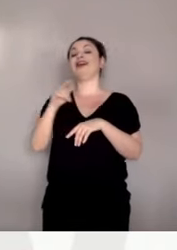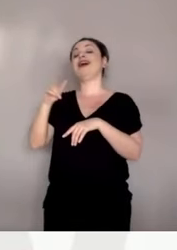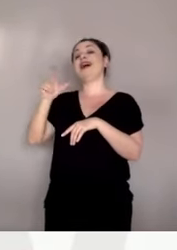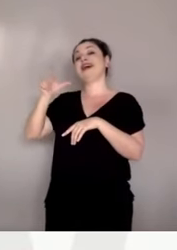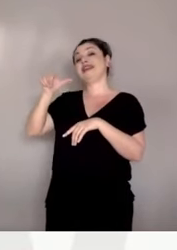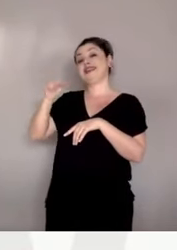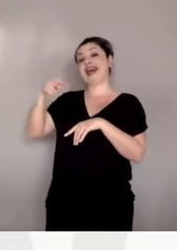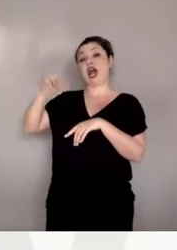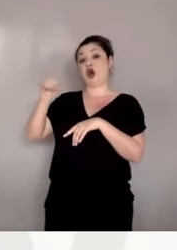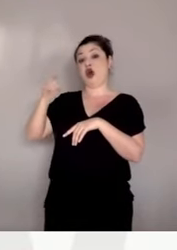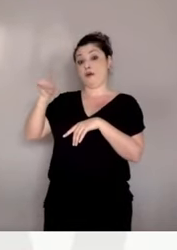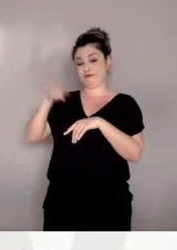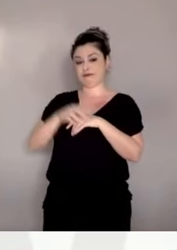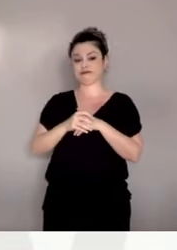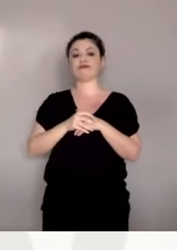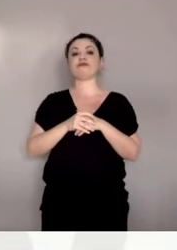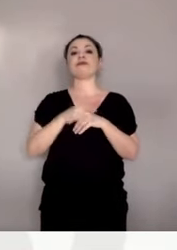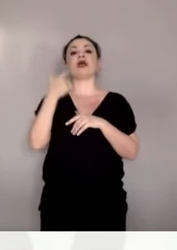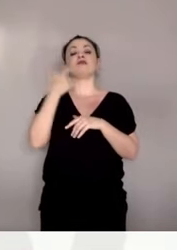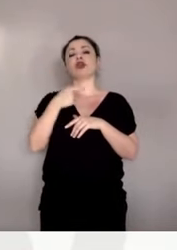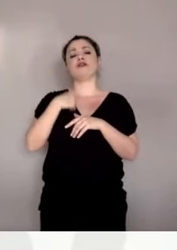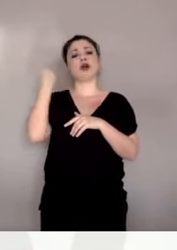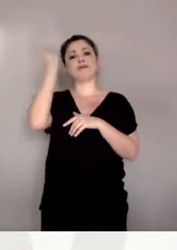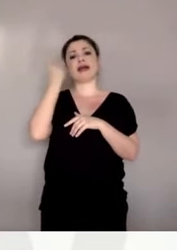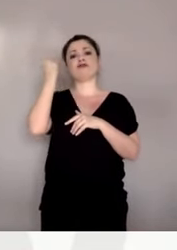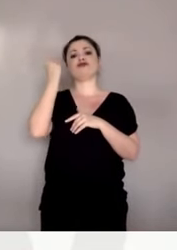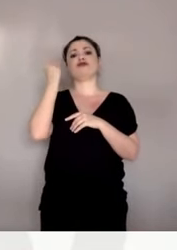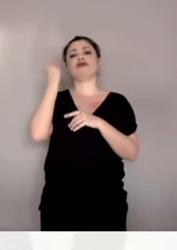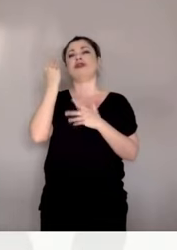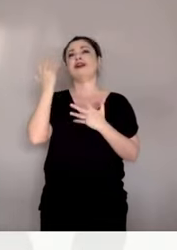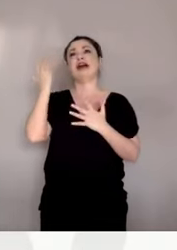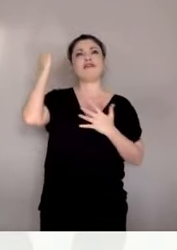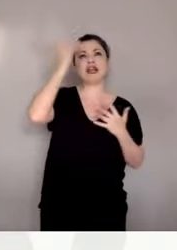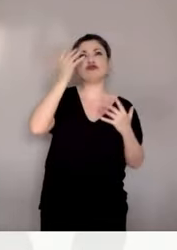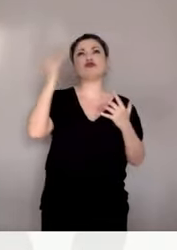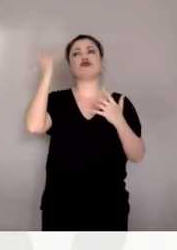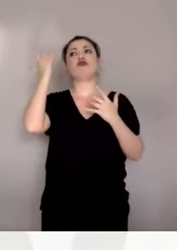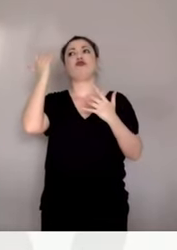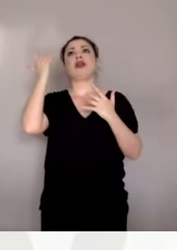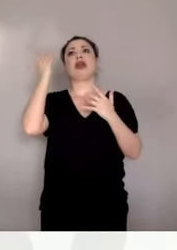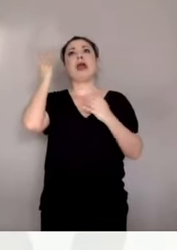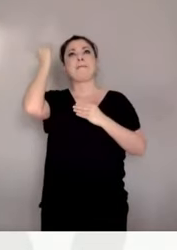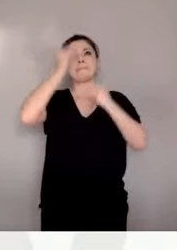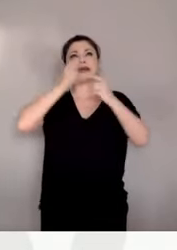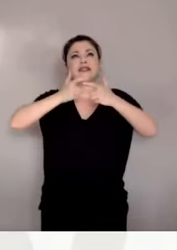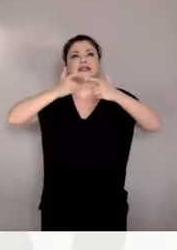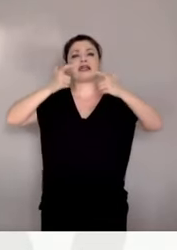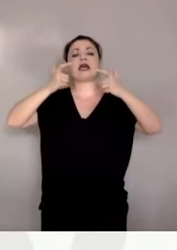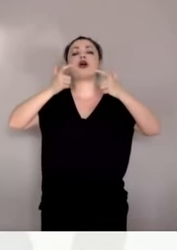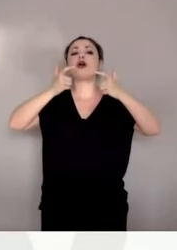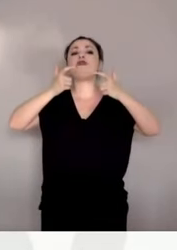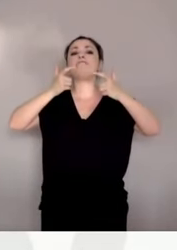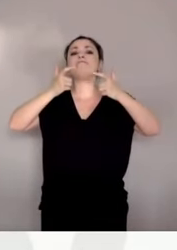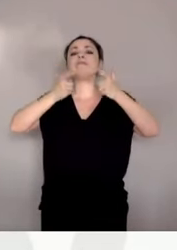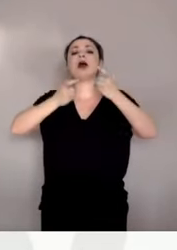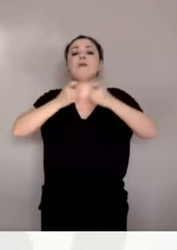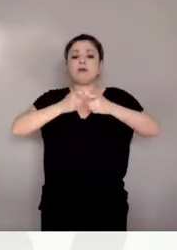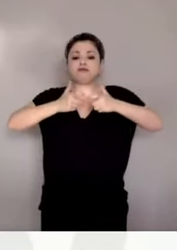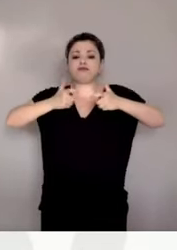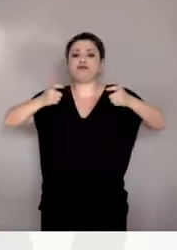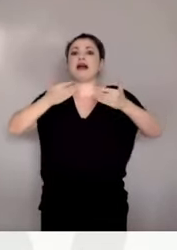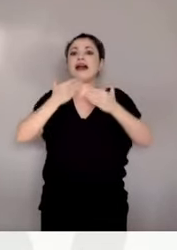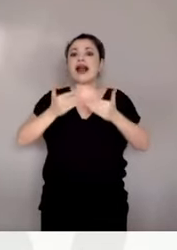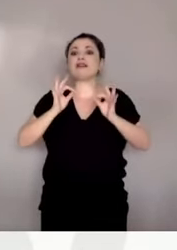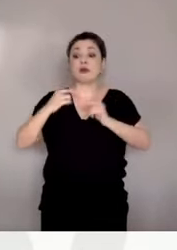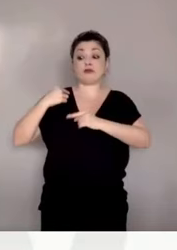perché penso che il pensiero si nutre del dialogo fra diverse generazioni, e quindi è